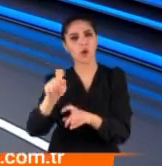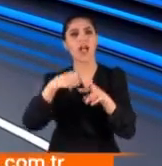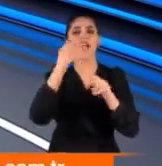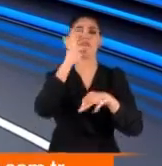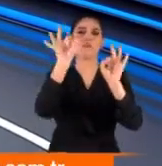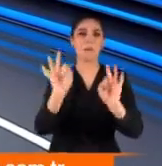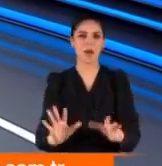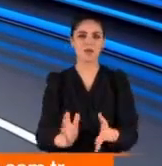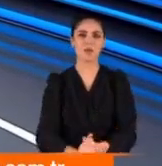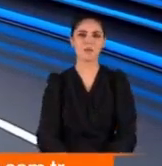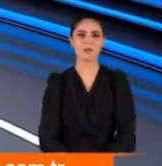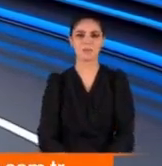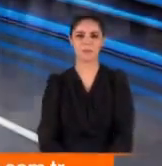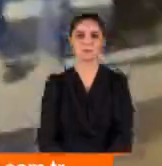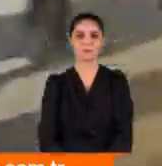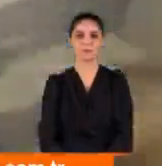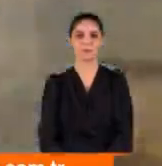Atv Haber başlıyor